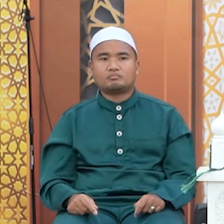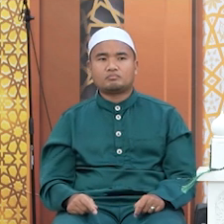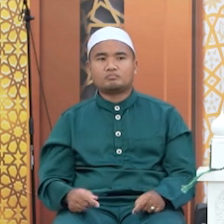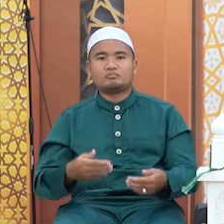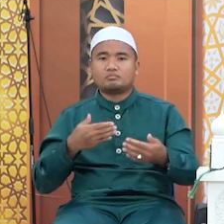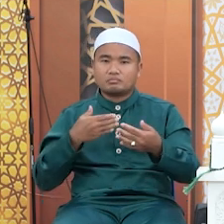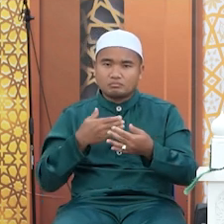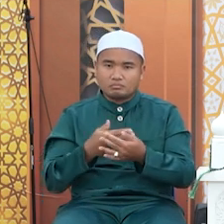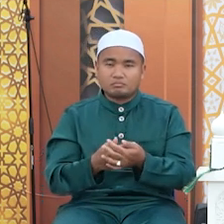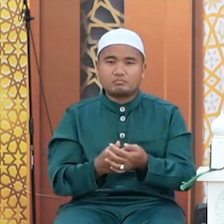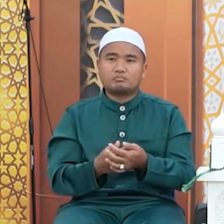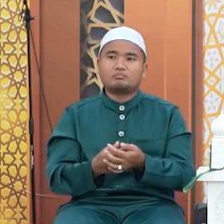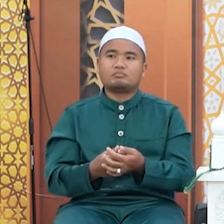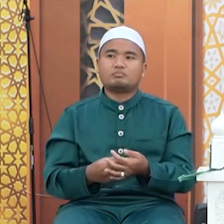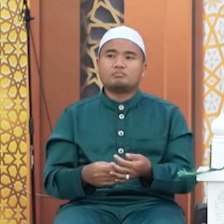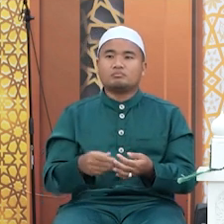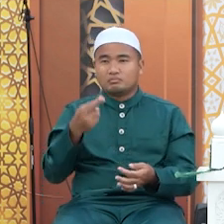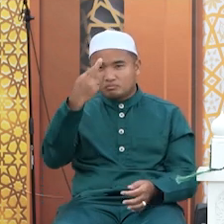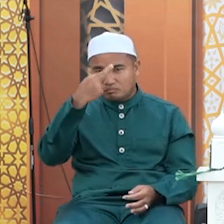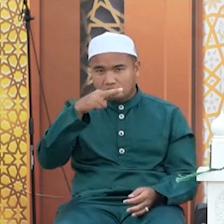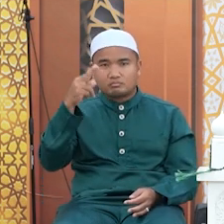Sampai tahap tu rahmat.